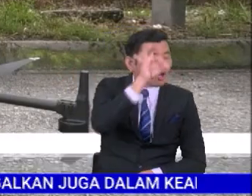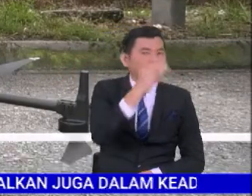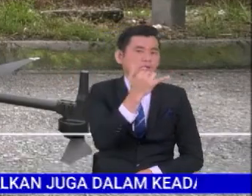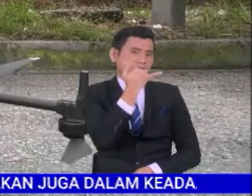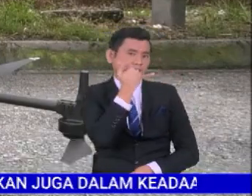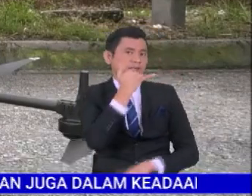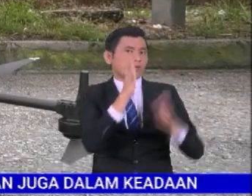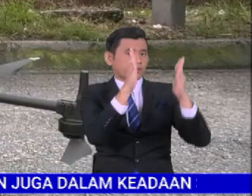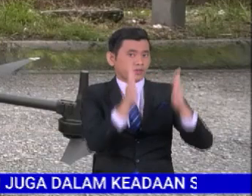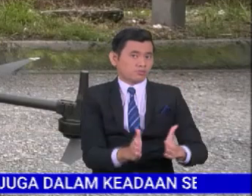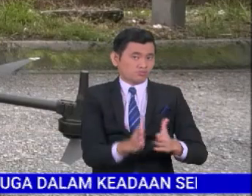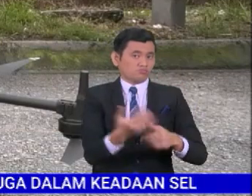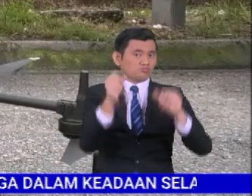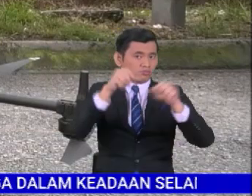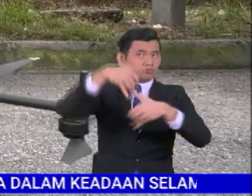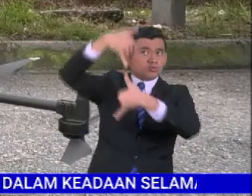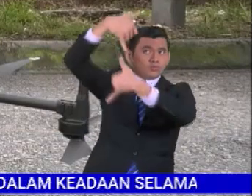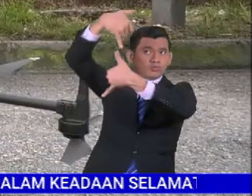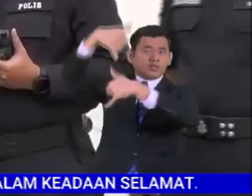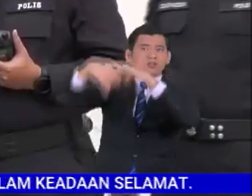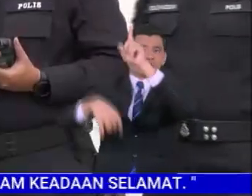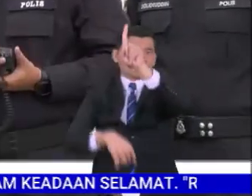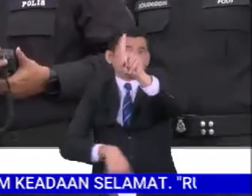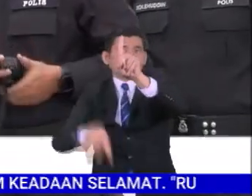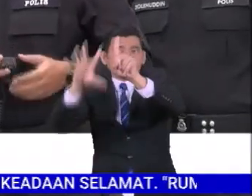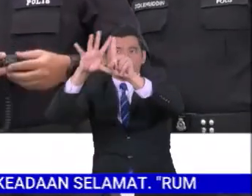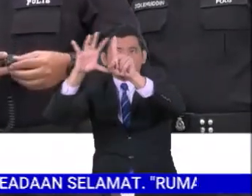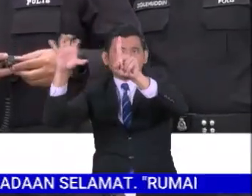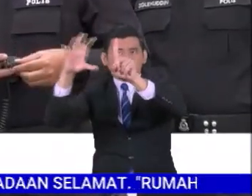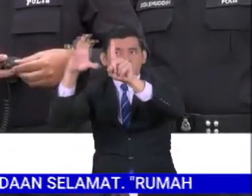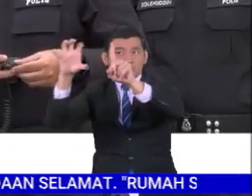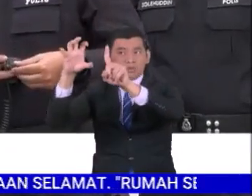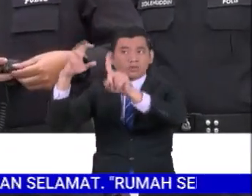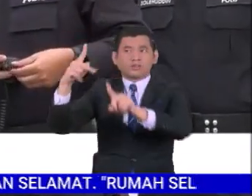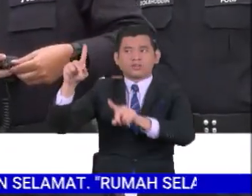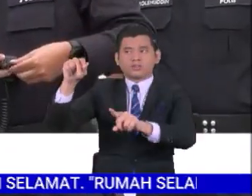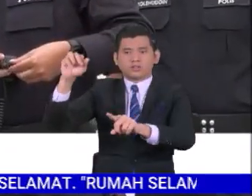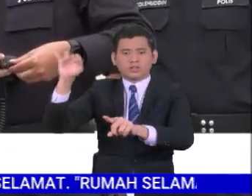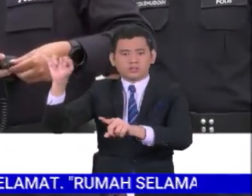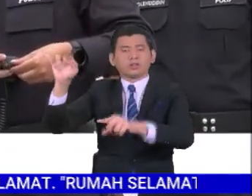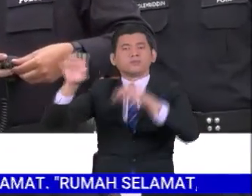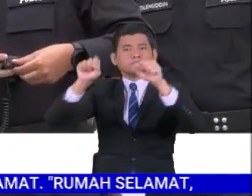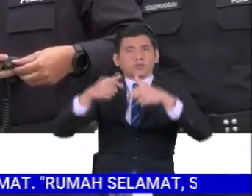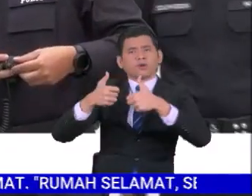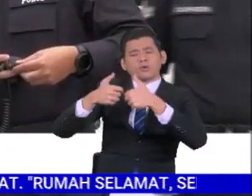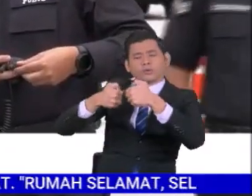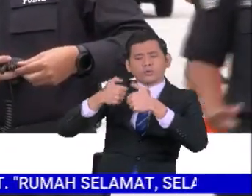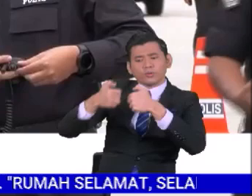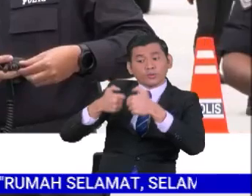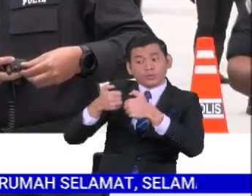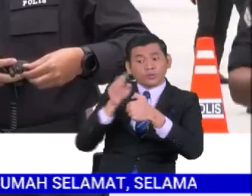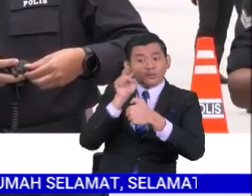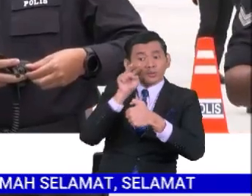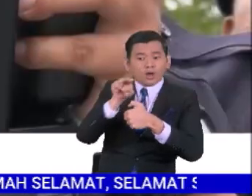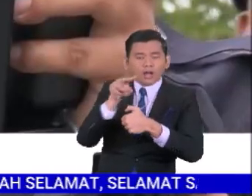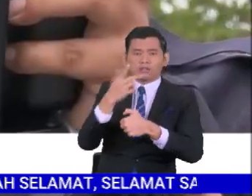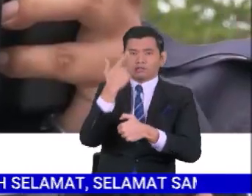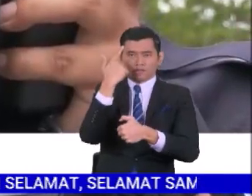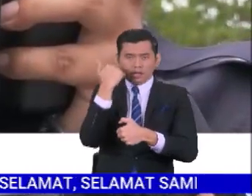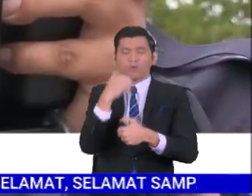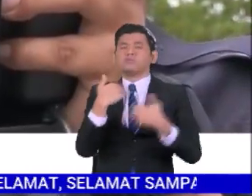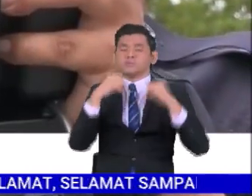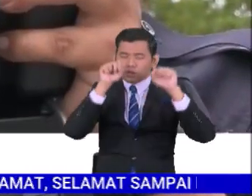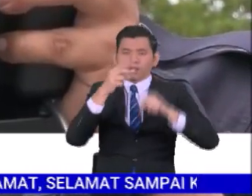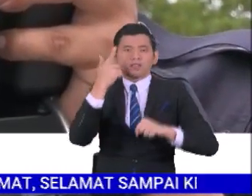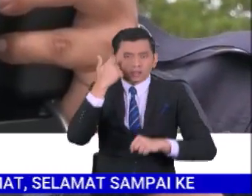ketinggian 1,500 kaki. Unit drone kendalian pilot Corporal Fauzi Awang dan pengesan Corporal